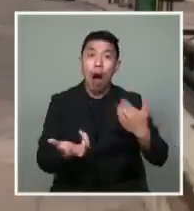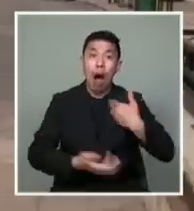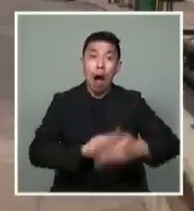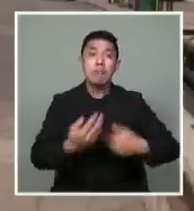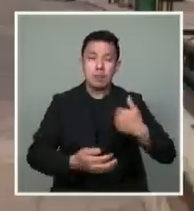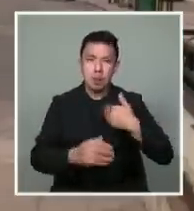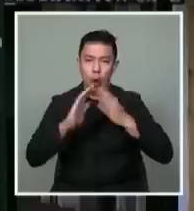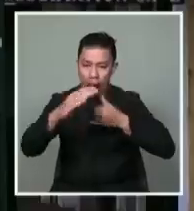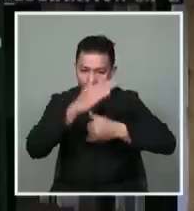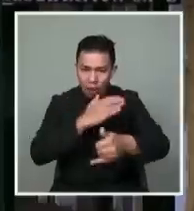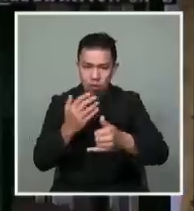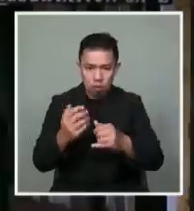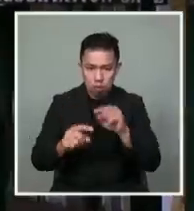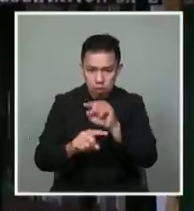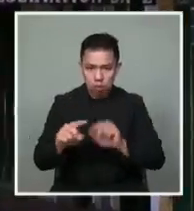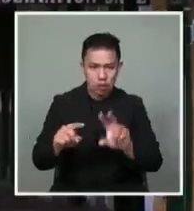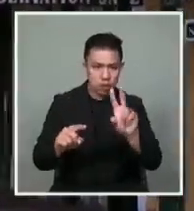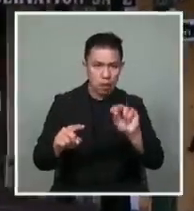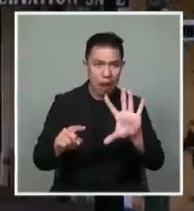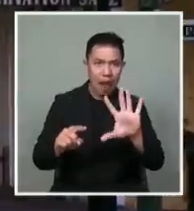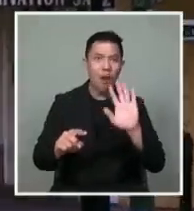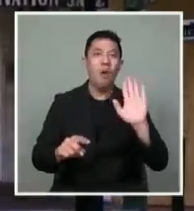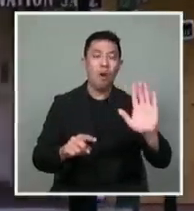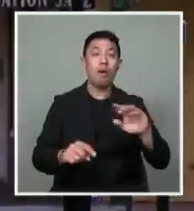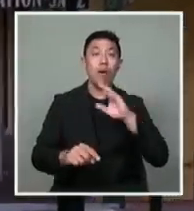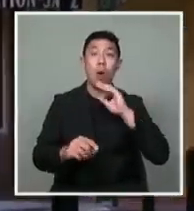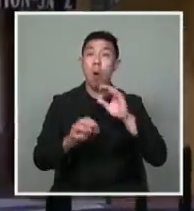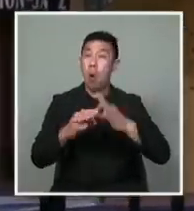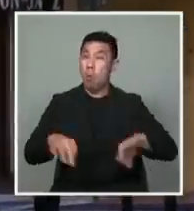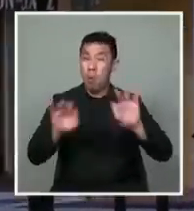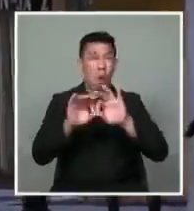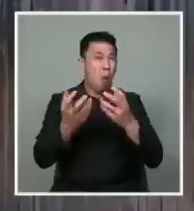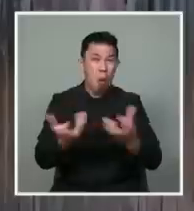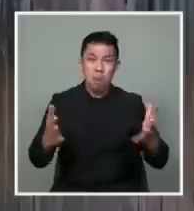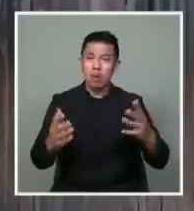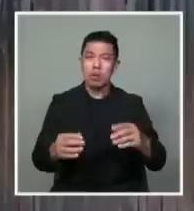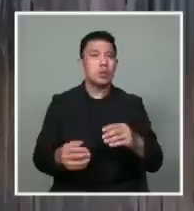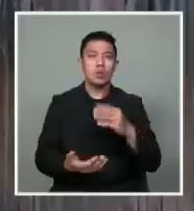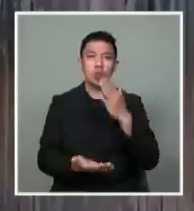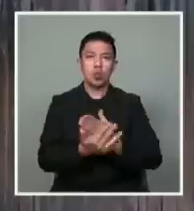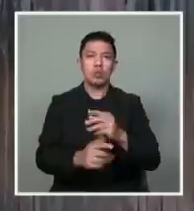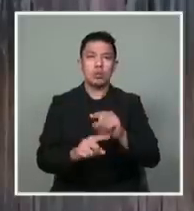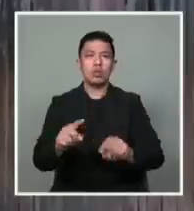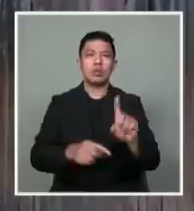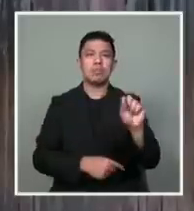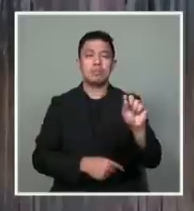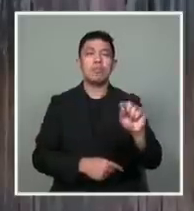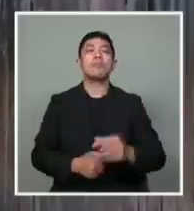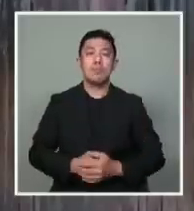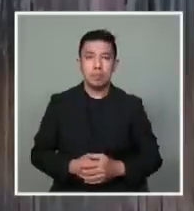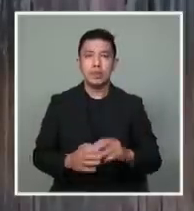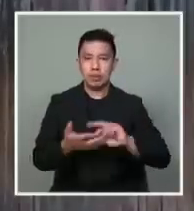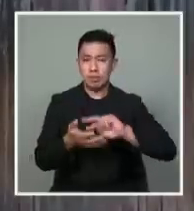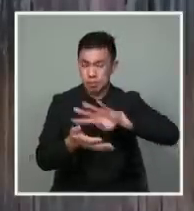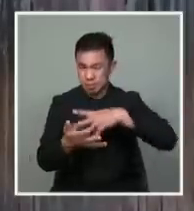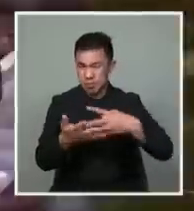ยให้คุณเข้าไปได้ไม่เกิน 35% ของความจุส่วนธุรกิจที่ไม่จำเป็นนะคะให้ลดความจุไปเลยไม่เกิน 20% ค่ะอันนี้เป็นมาตรการที่เพิ่ง